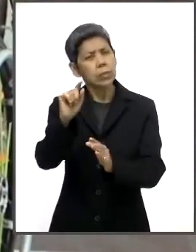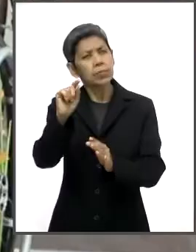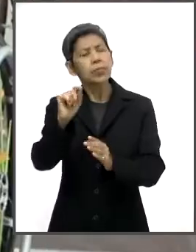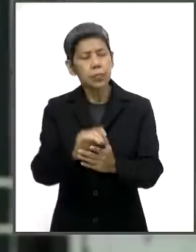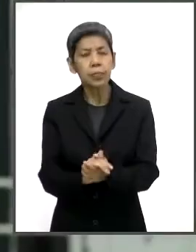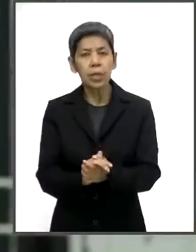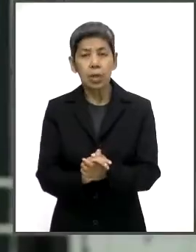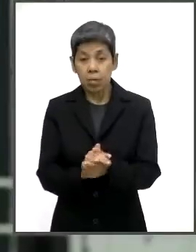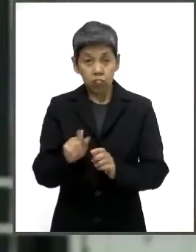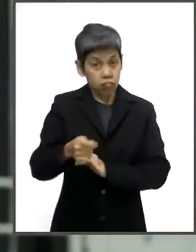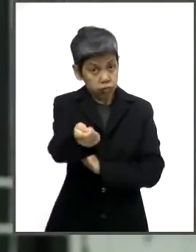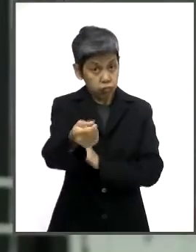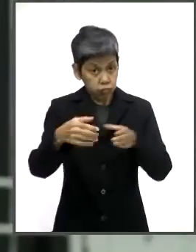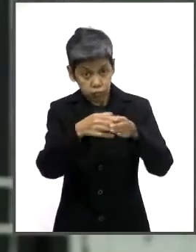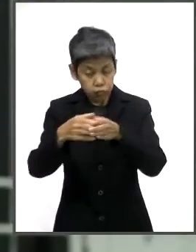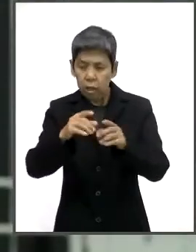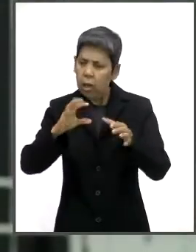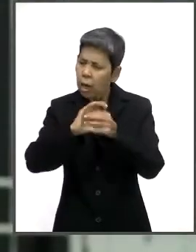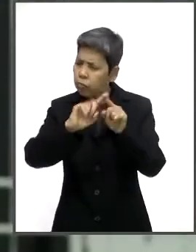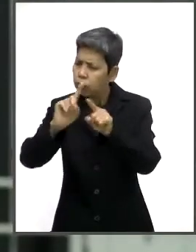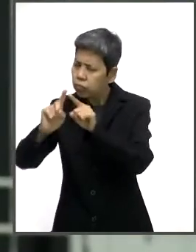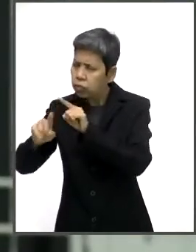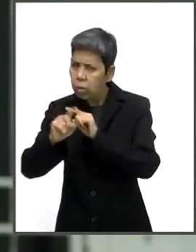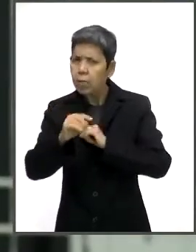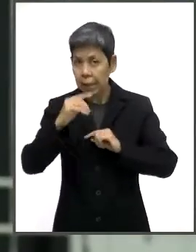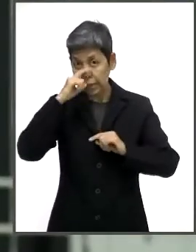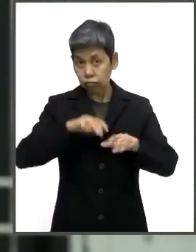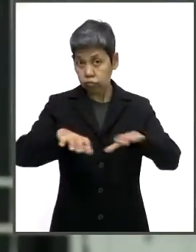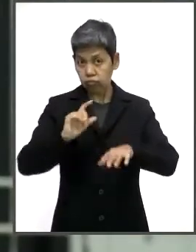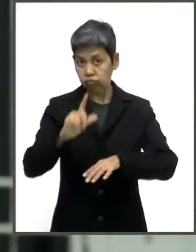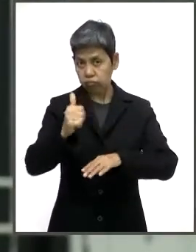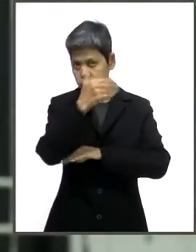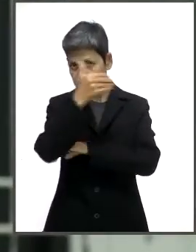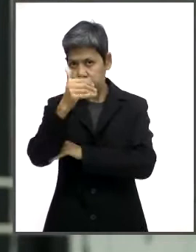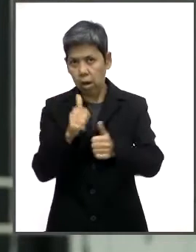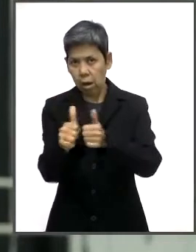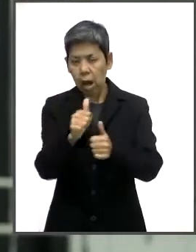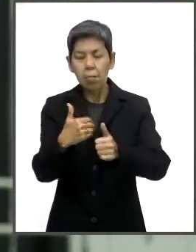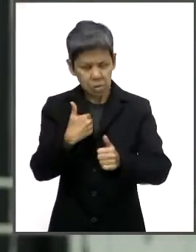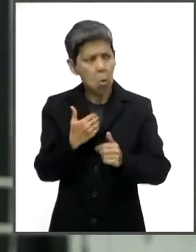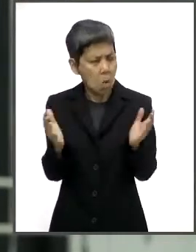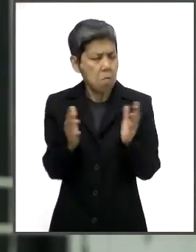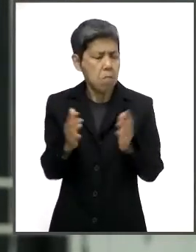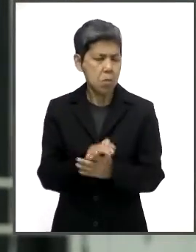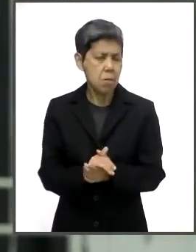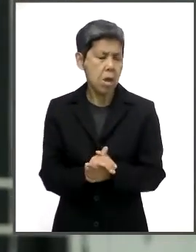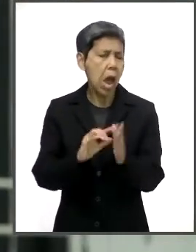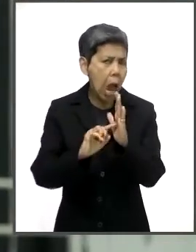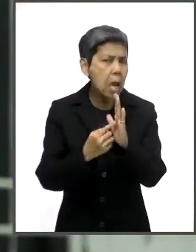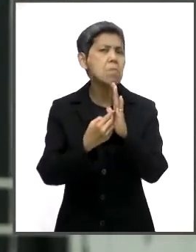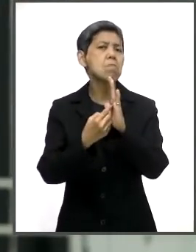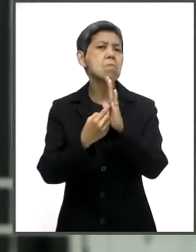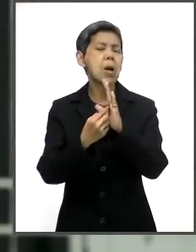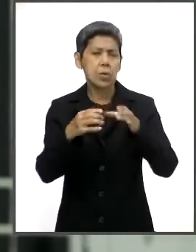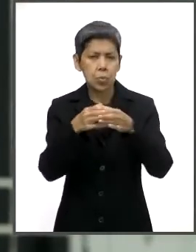19-20คนนะคะ ค แล้วก็เฉพาะฟันดาบนะคะแล้วก็กีฬาอื่นๆตอนนั้นไทยเป็นเจ้าภาพก็น่าจะเยอะอยู่ค่ะเป็นจุดเริ่ม